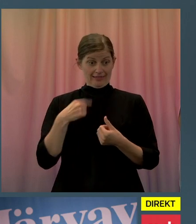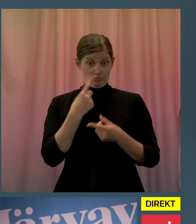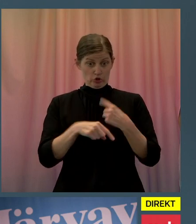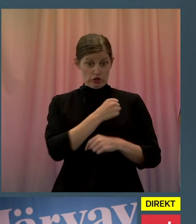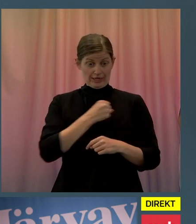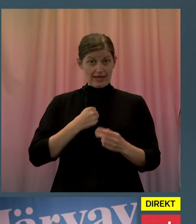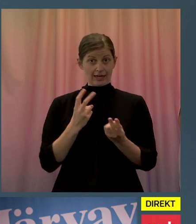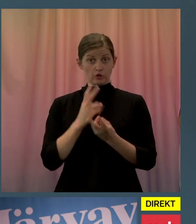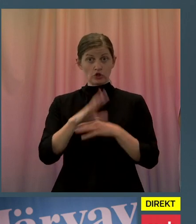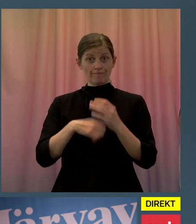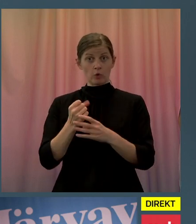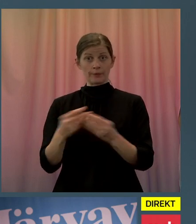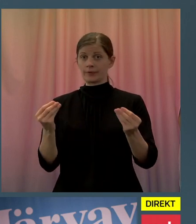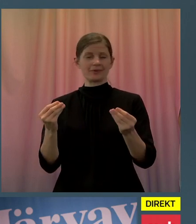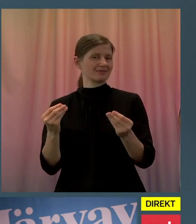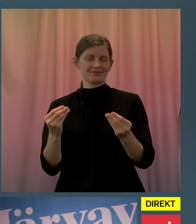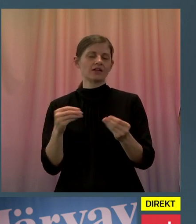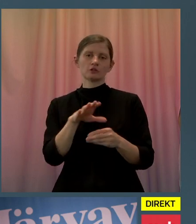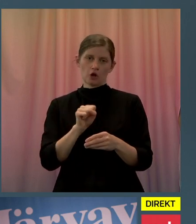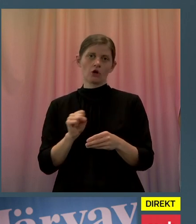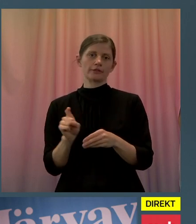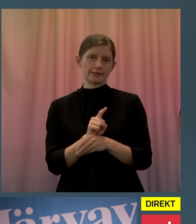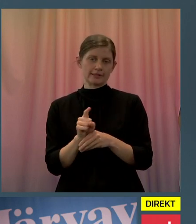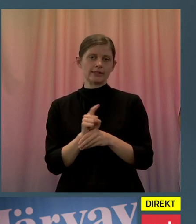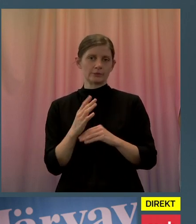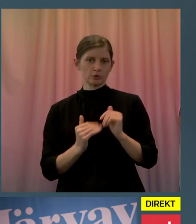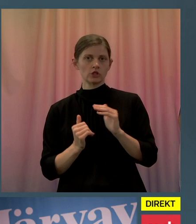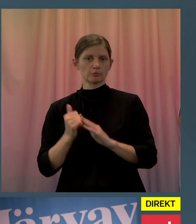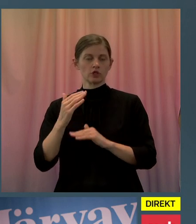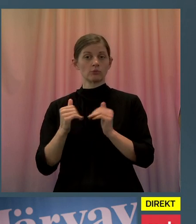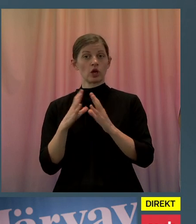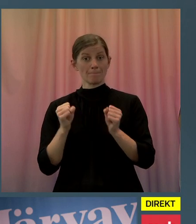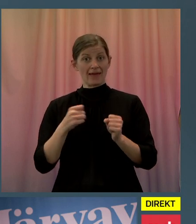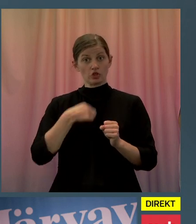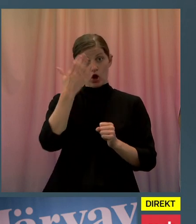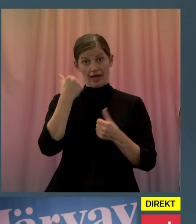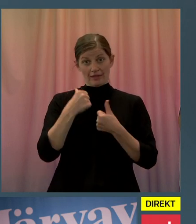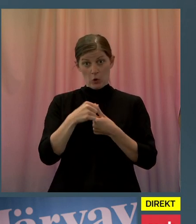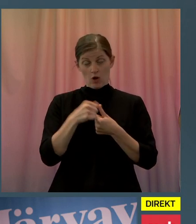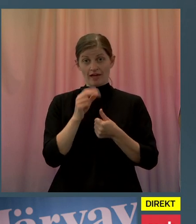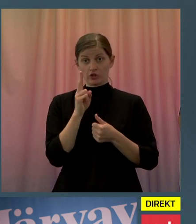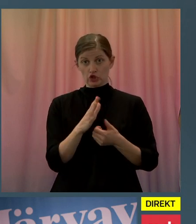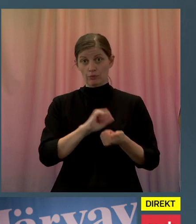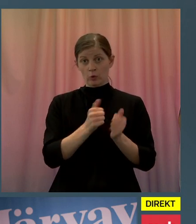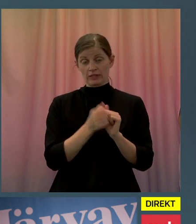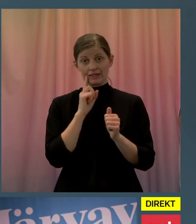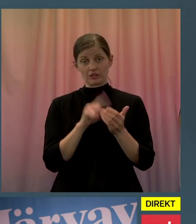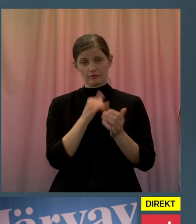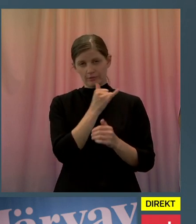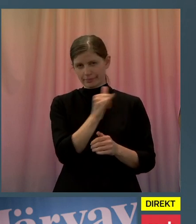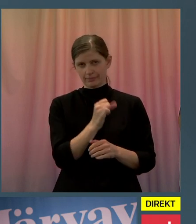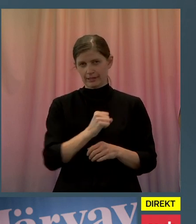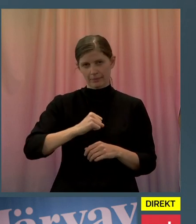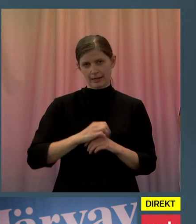byter regering. Det här kommer ta tid, men jag kan lova er en helt ny kriminalpolitik. Gängen